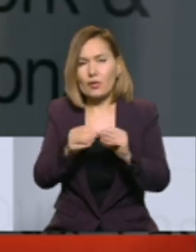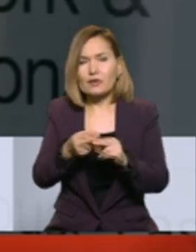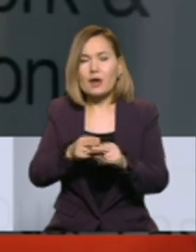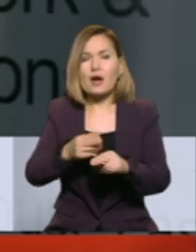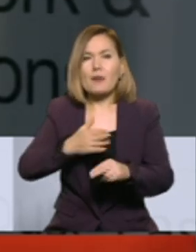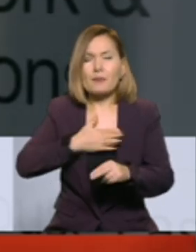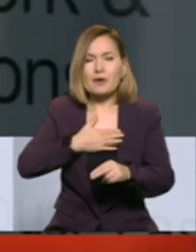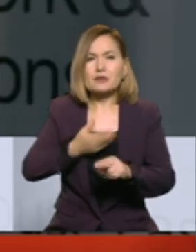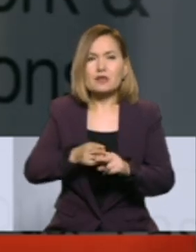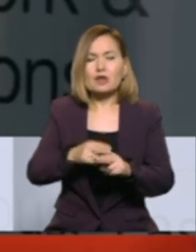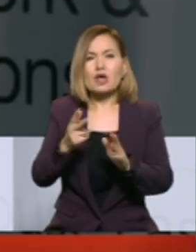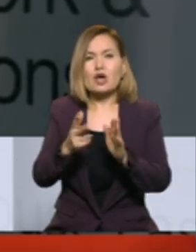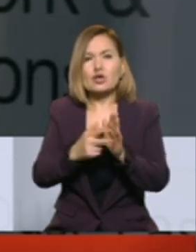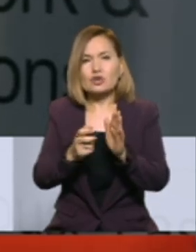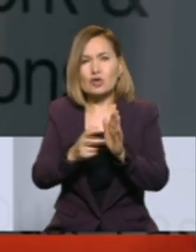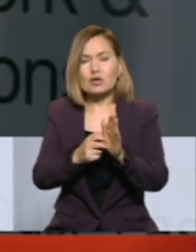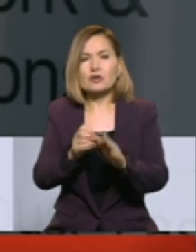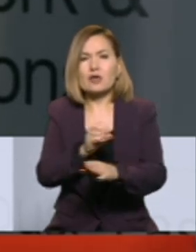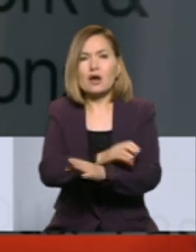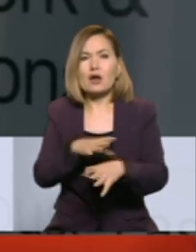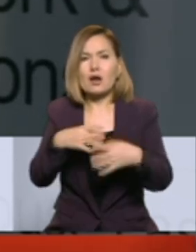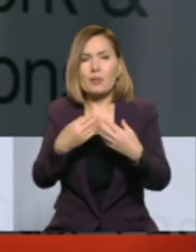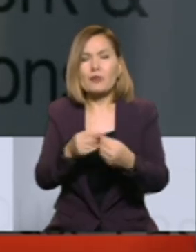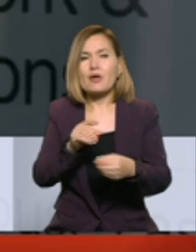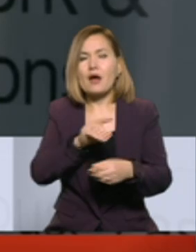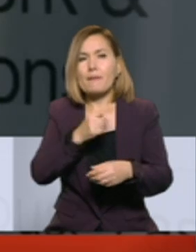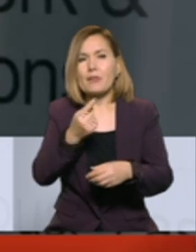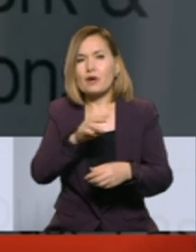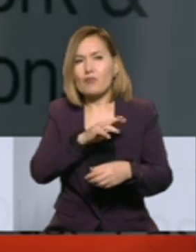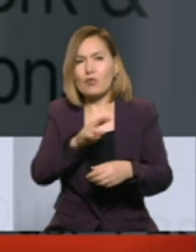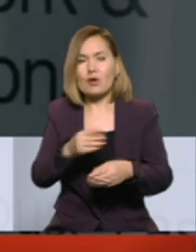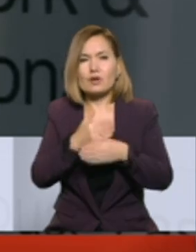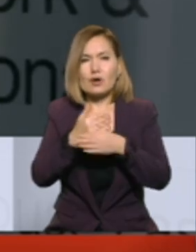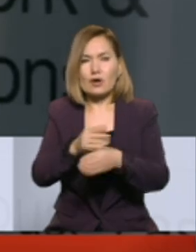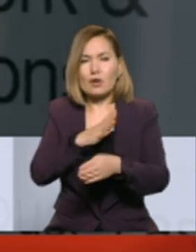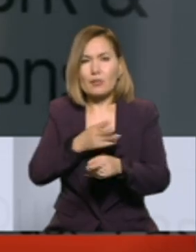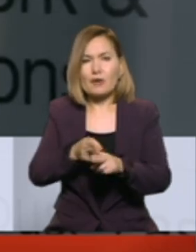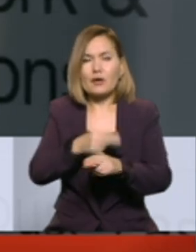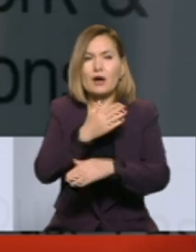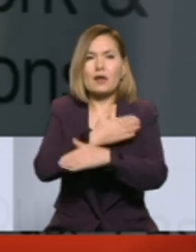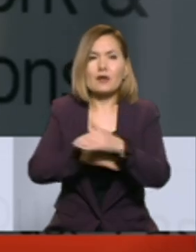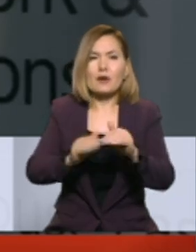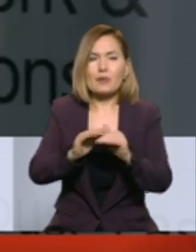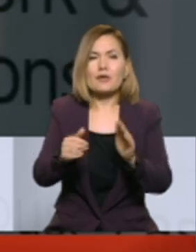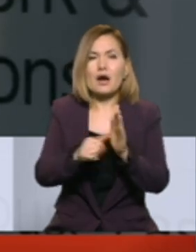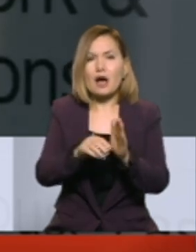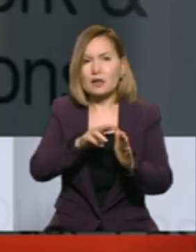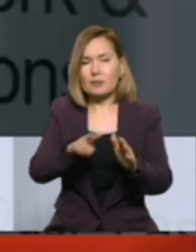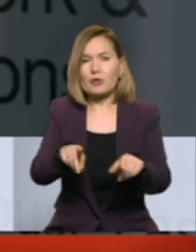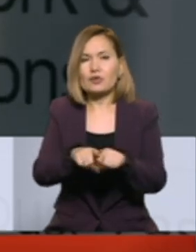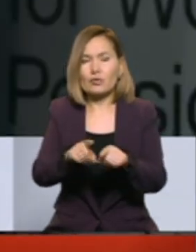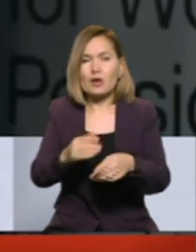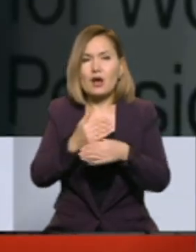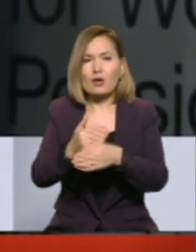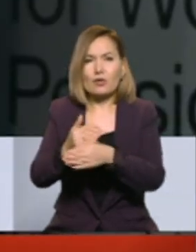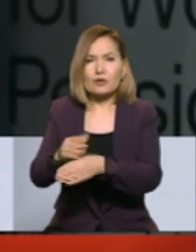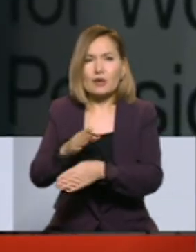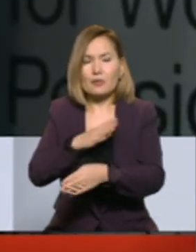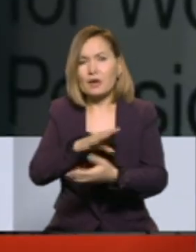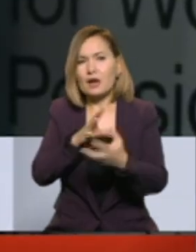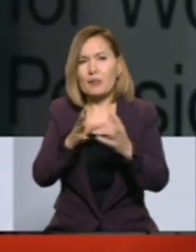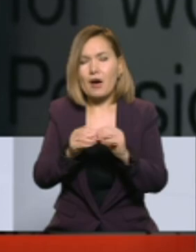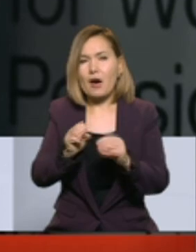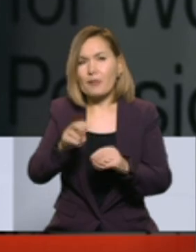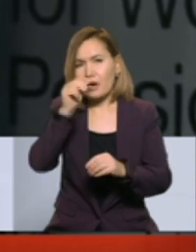үшін 800-дей табысы төмен отбасыға миллиондап жәрдемақы төленді. Мүмкіндігі шектеулі 6 миллион адамға да қол үшін создық.